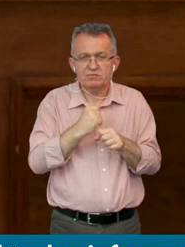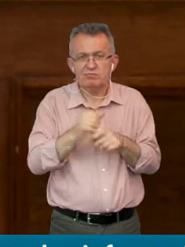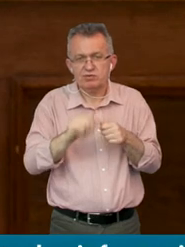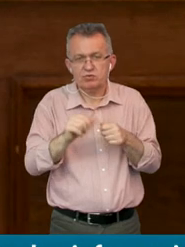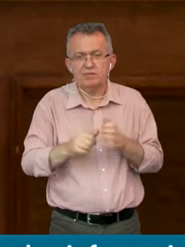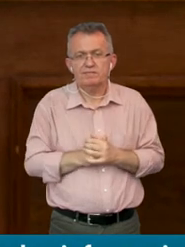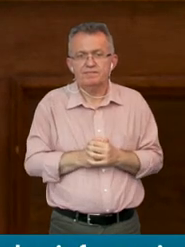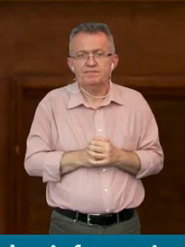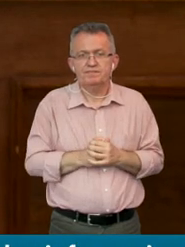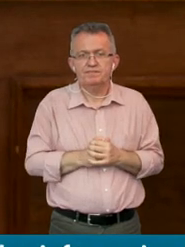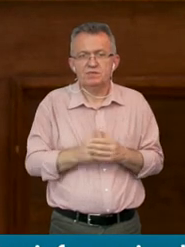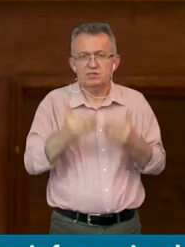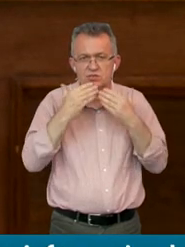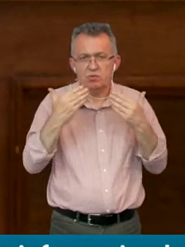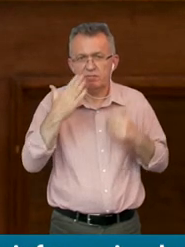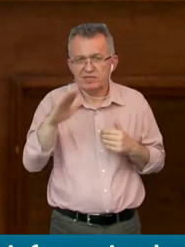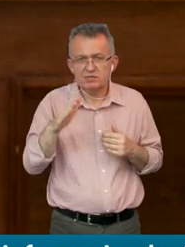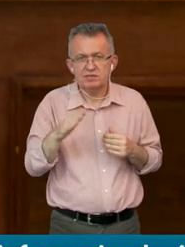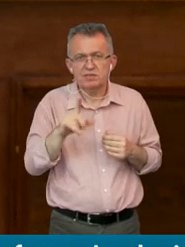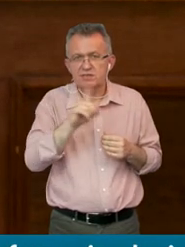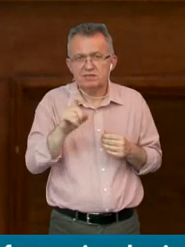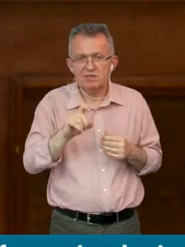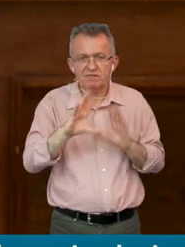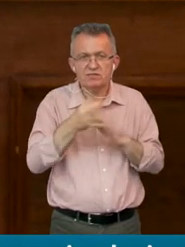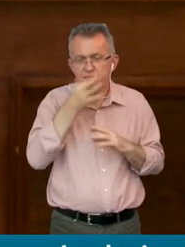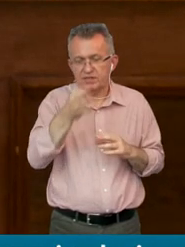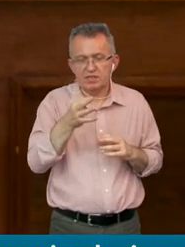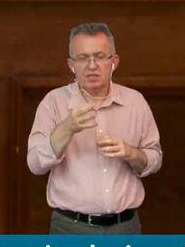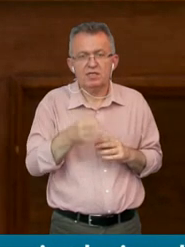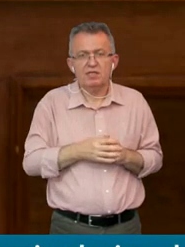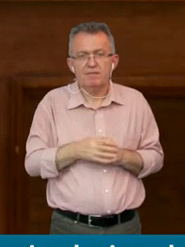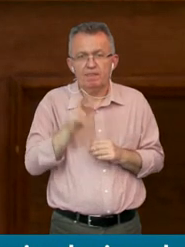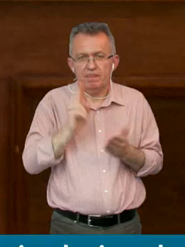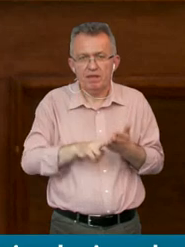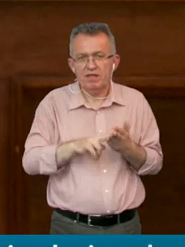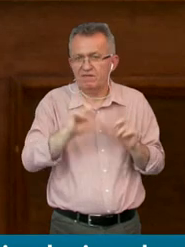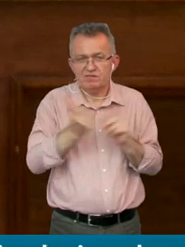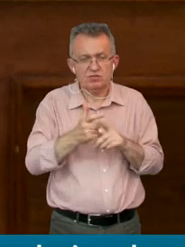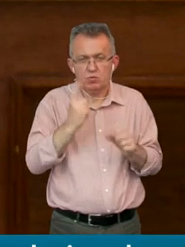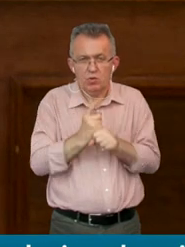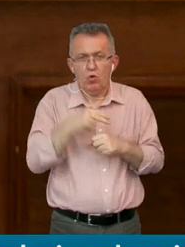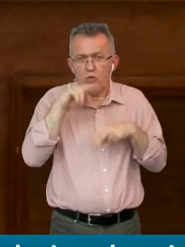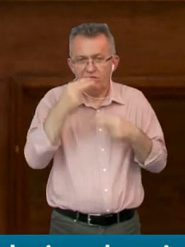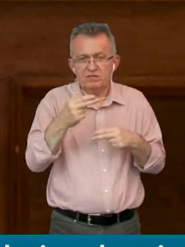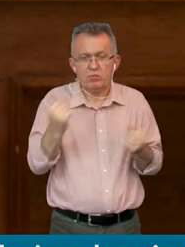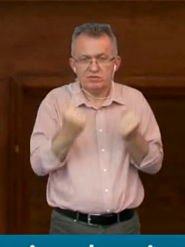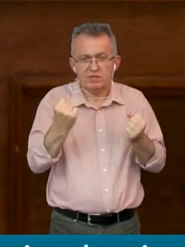przedszkolni. Bardzo dziękuję za te wszystkie pytania. Oczywiście na nie wszystkie odpowiedziałem, postaramy